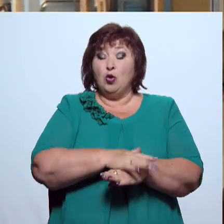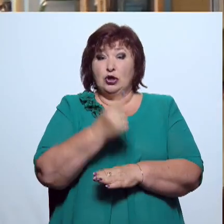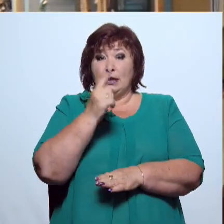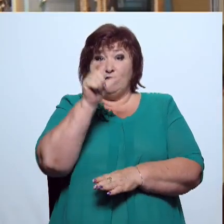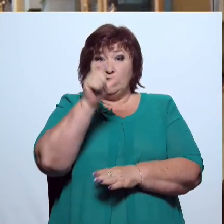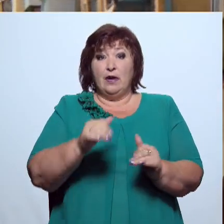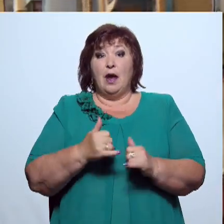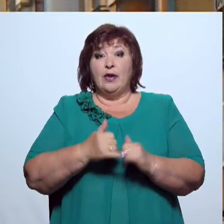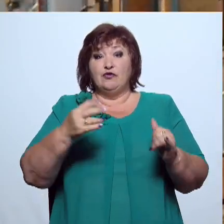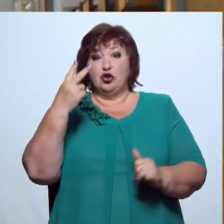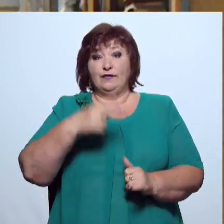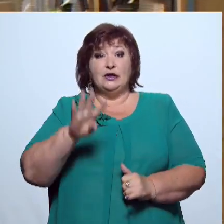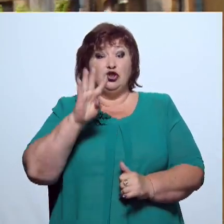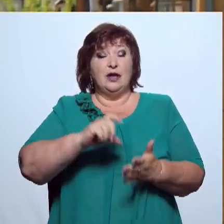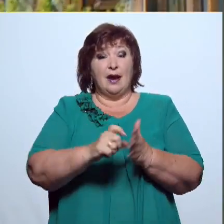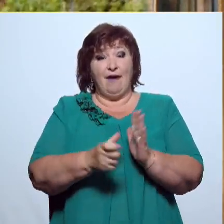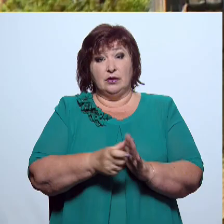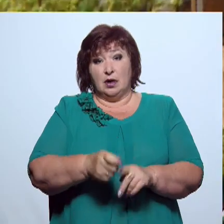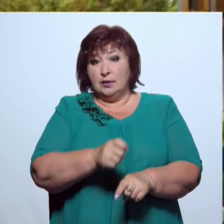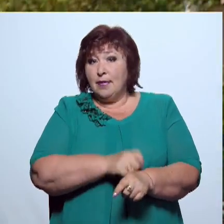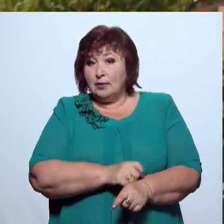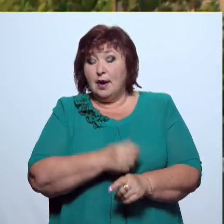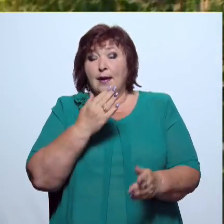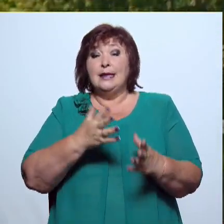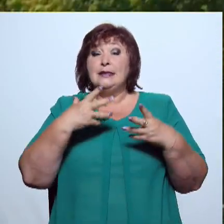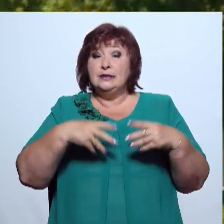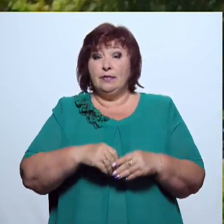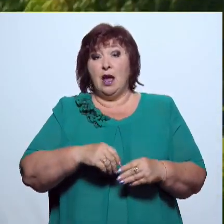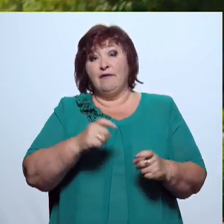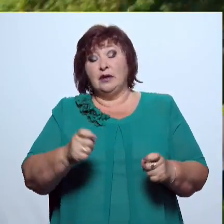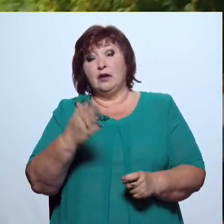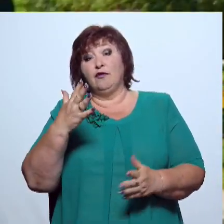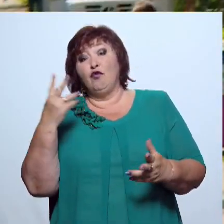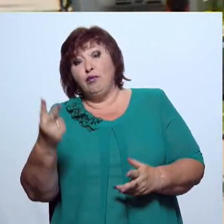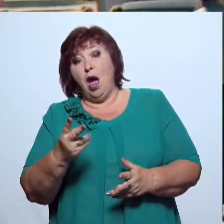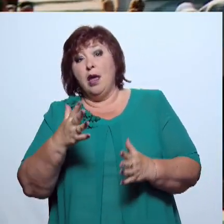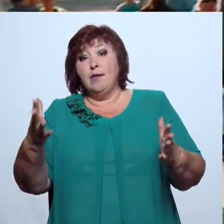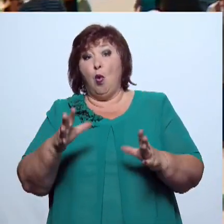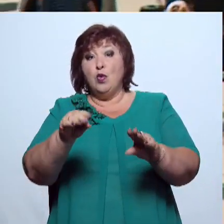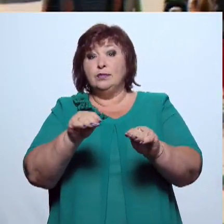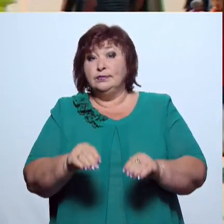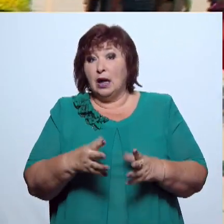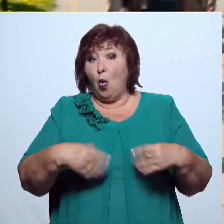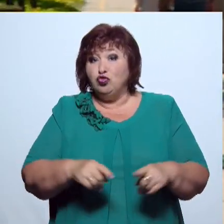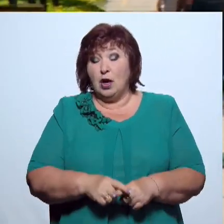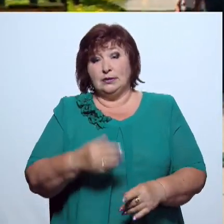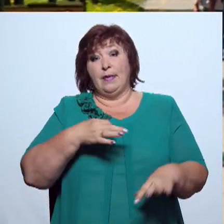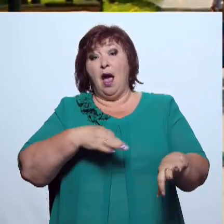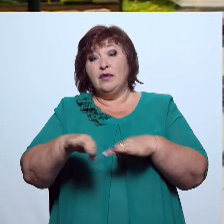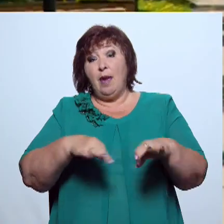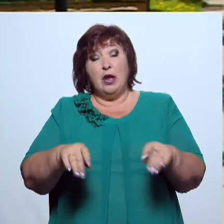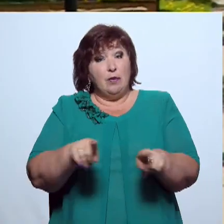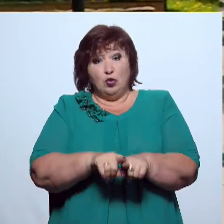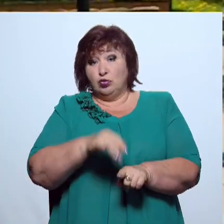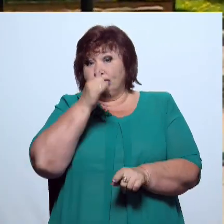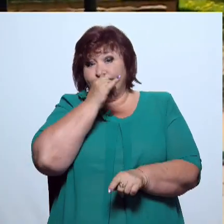человека там превышает 24 квадратных метра. Если семья владеет двумя и более садовыми участками или автомобилями, она тоже